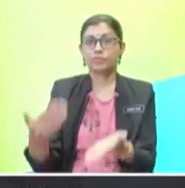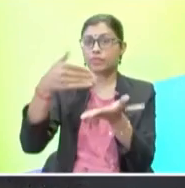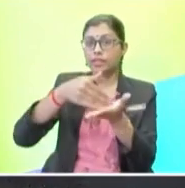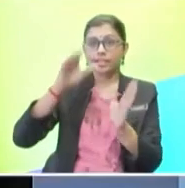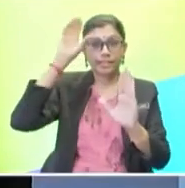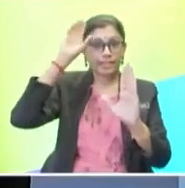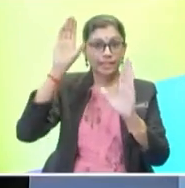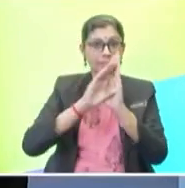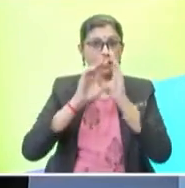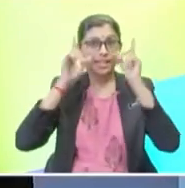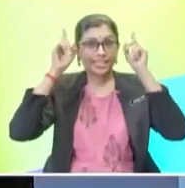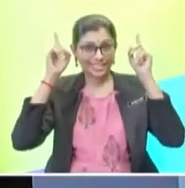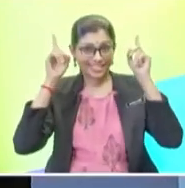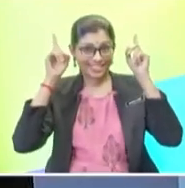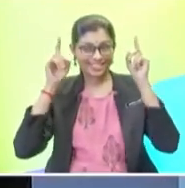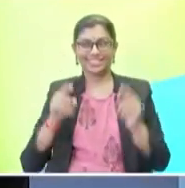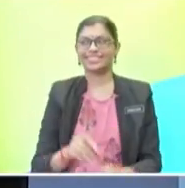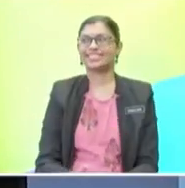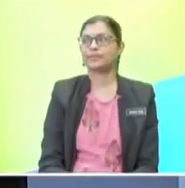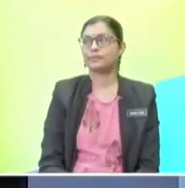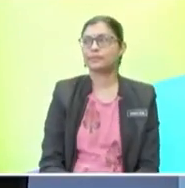seterusnya, gambar yang ketiga.